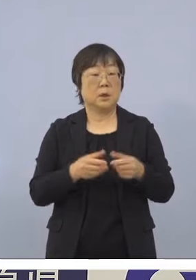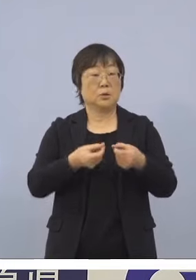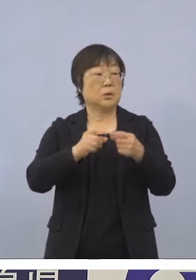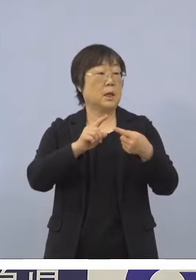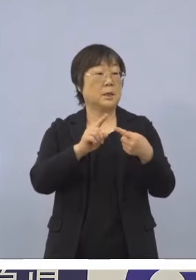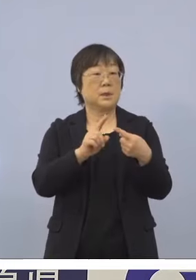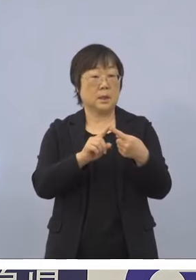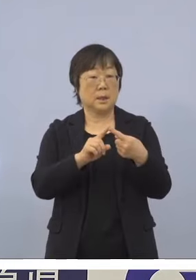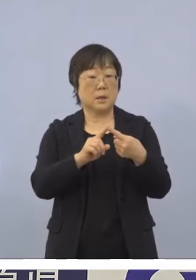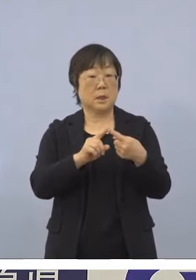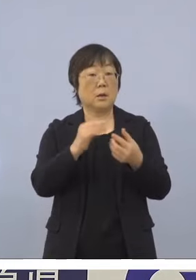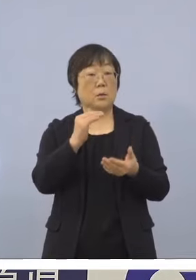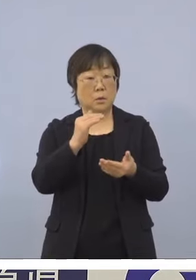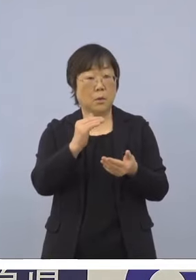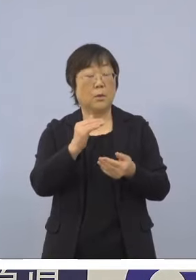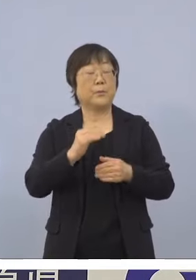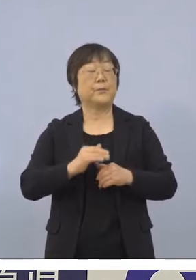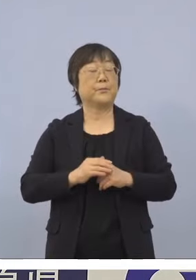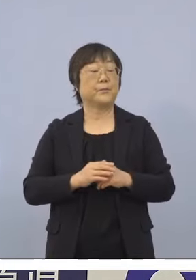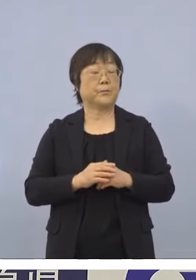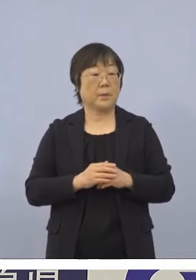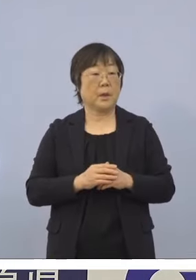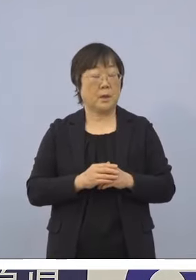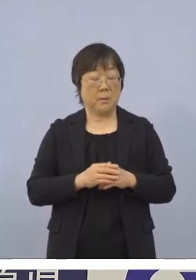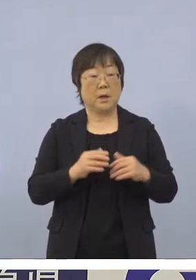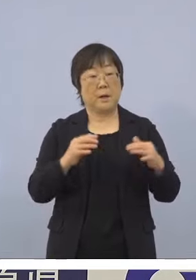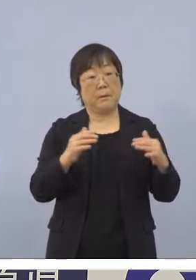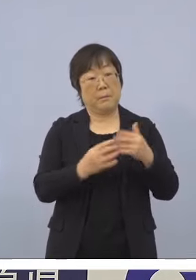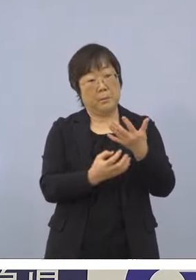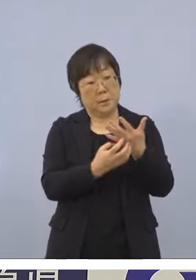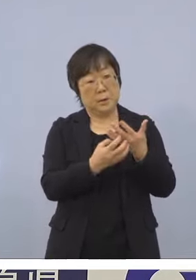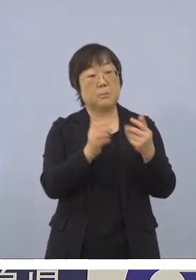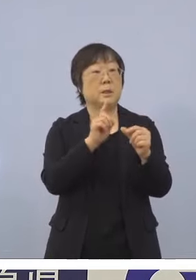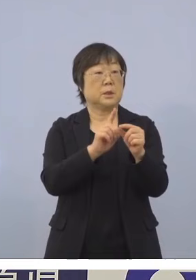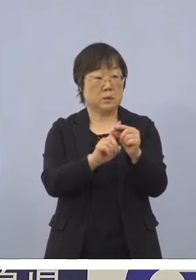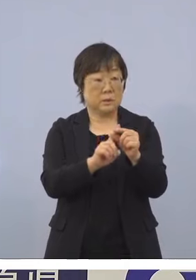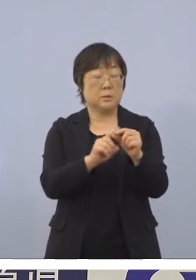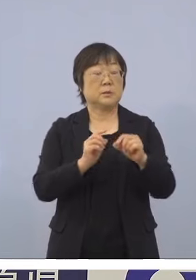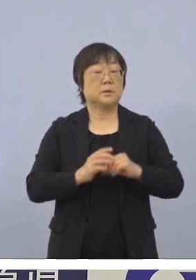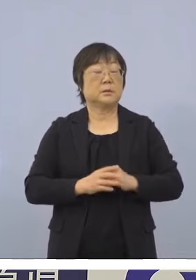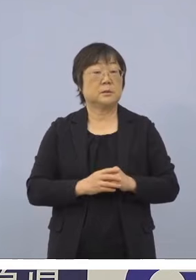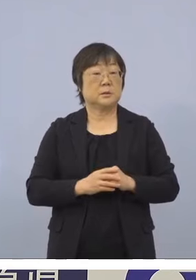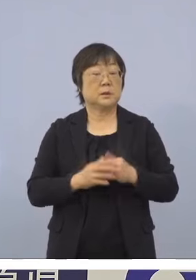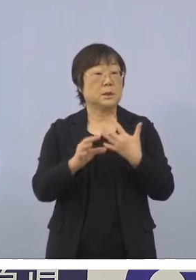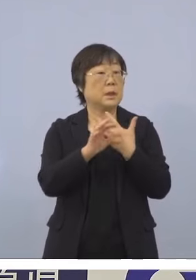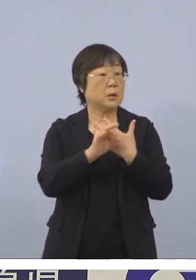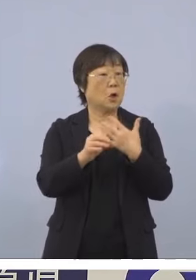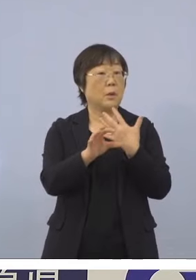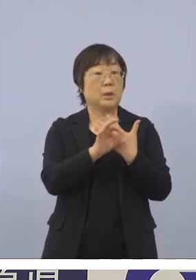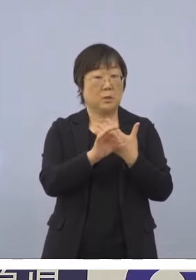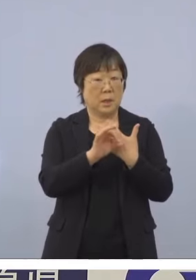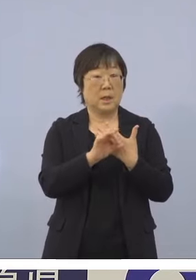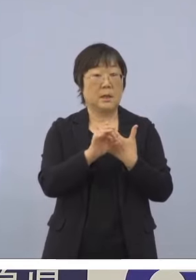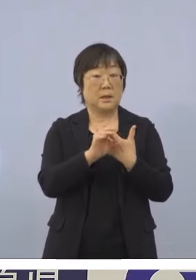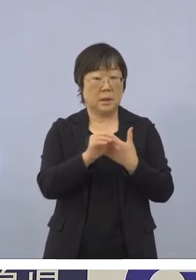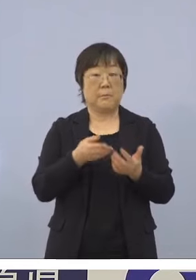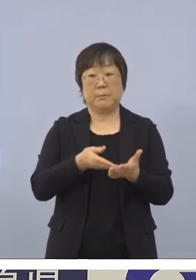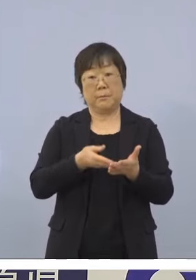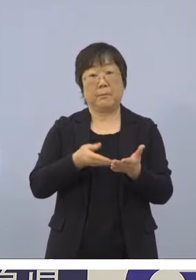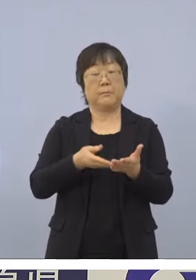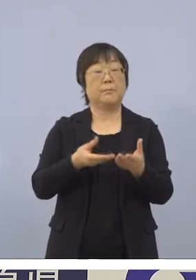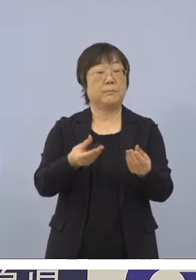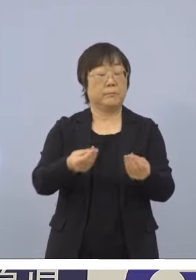的なことも今詰めているところでございますんで、まあ例えばの事例で言えば今そういうことです。